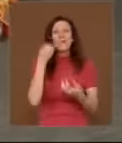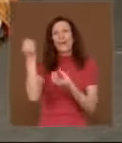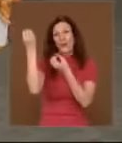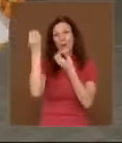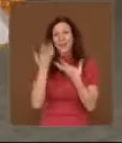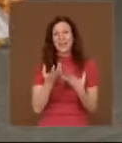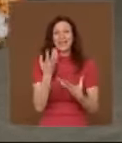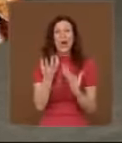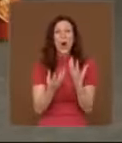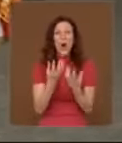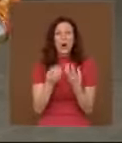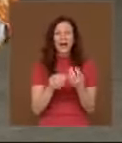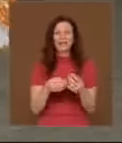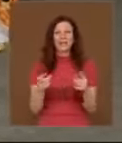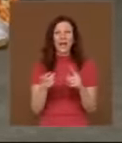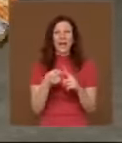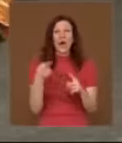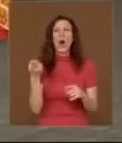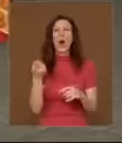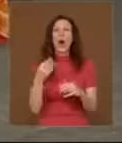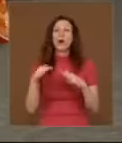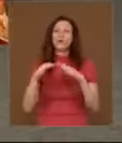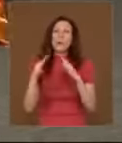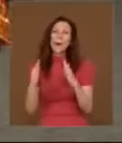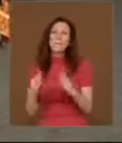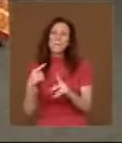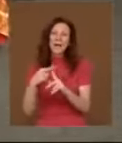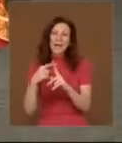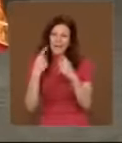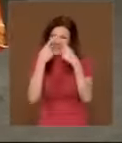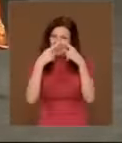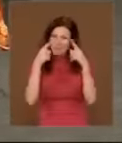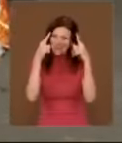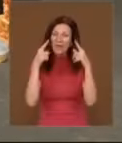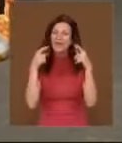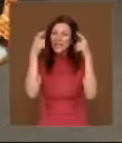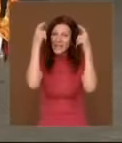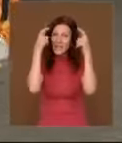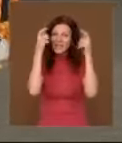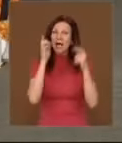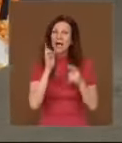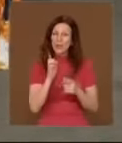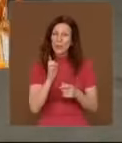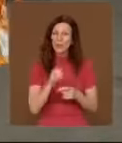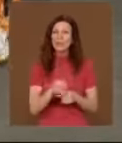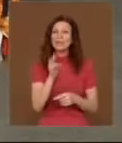от синодалния параклис, свети цар Борис, Михаил Покръстител.